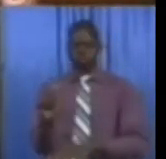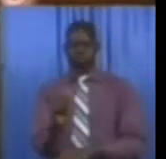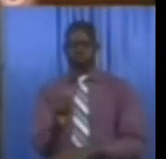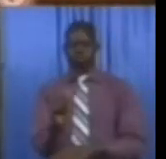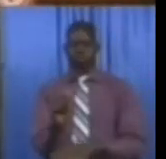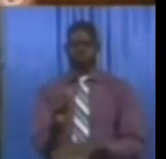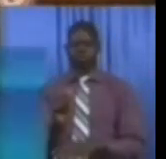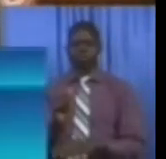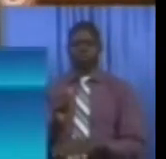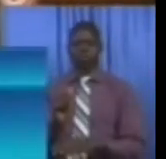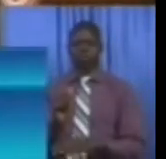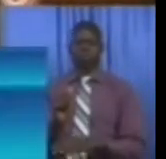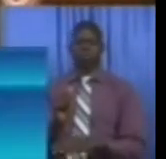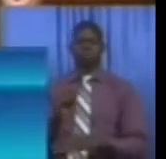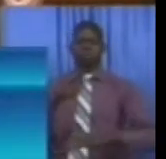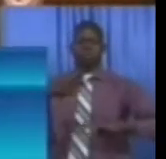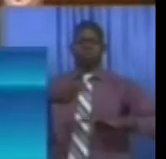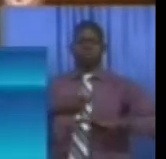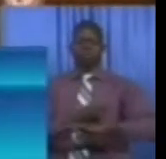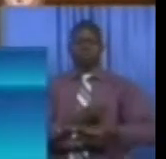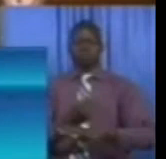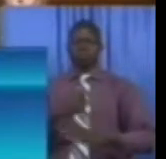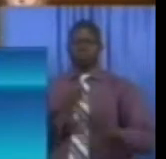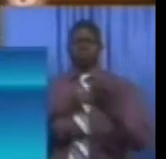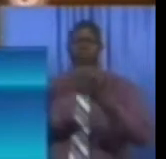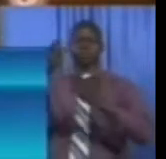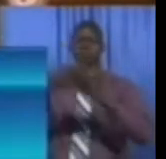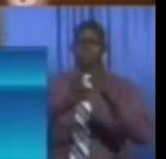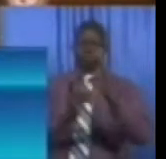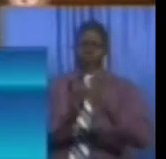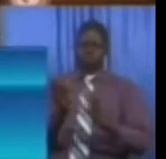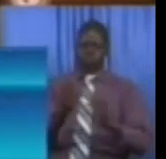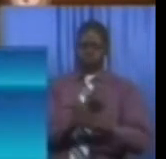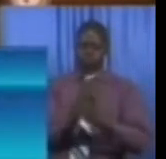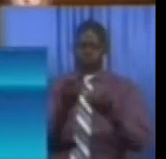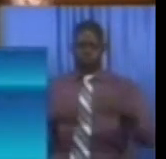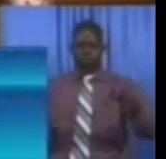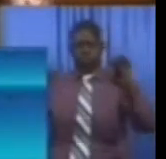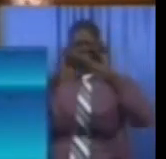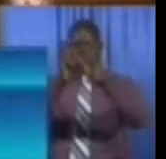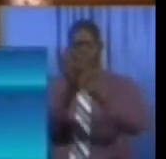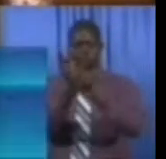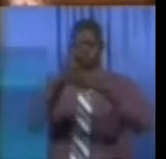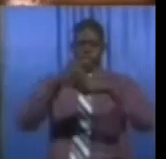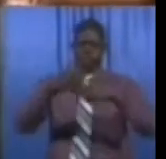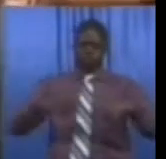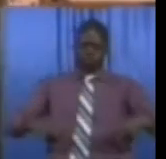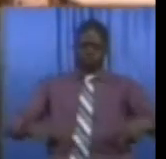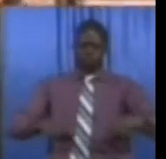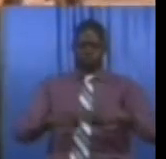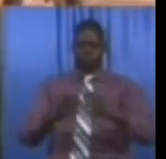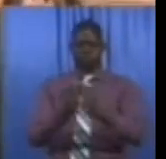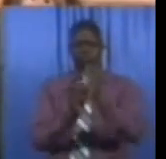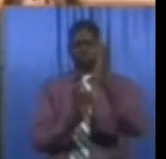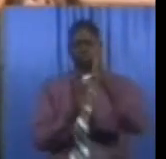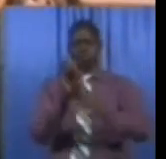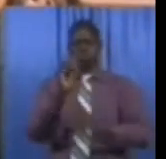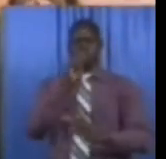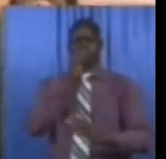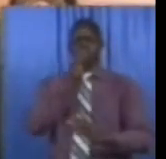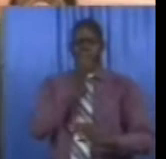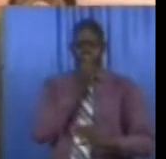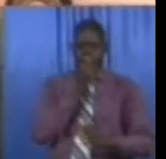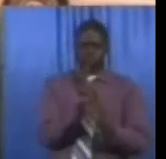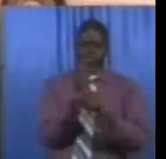is encouraging. Le Ghana a un programme de développement très important pour sa production d'électricité avec une promotion du privé, il y a des producteurs